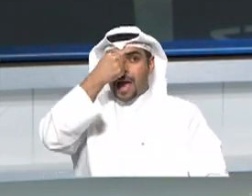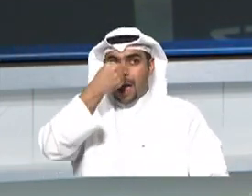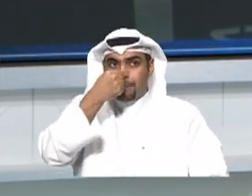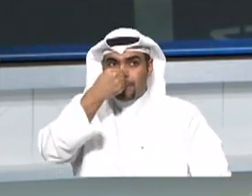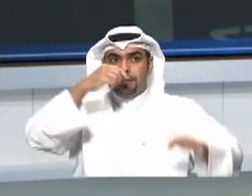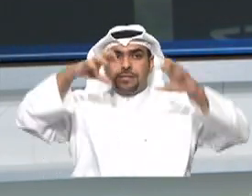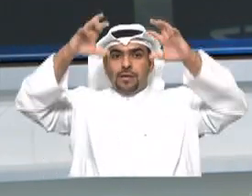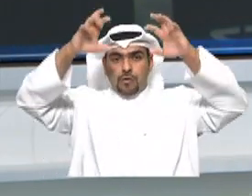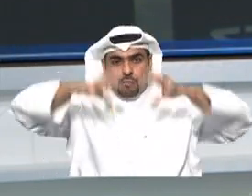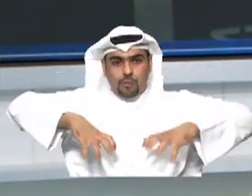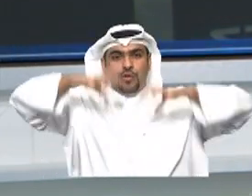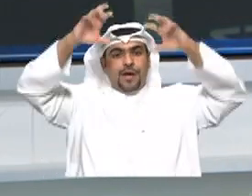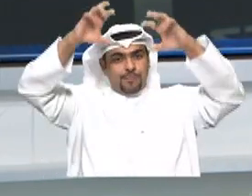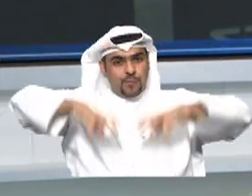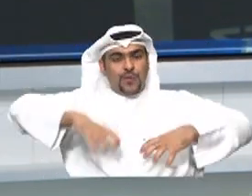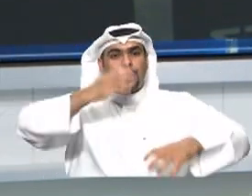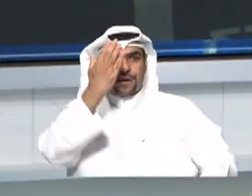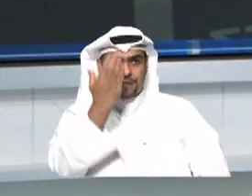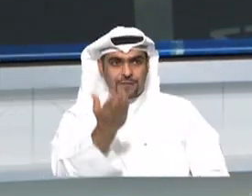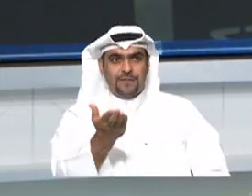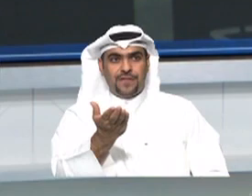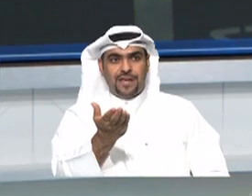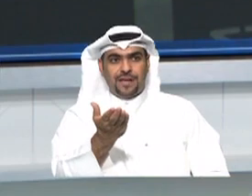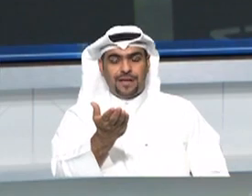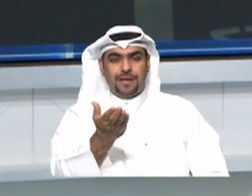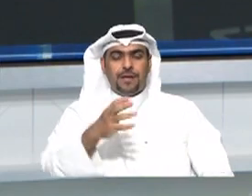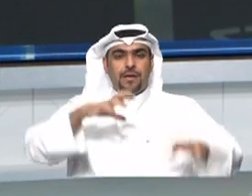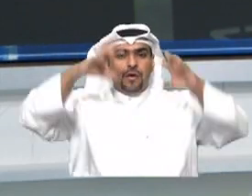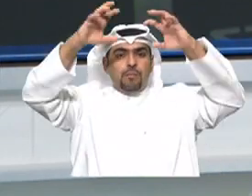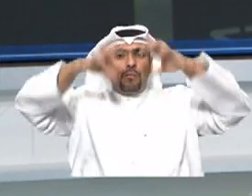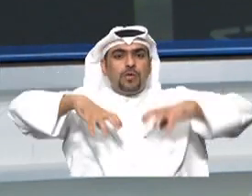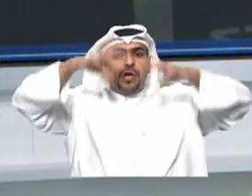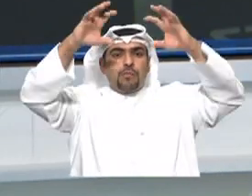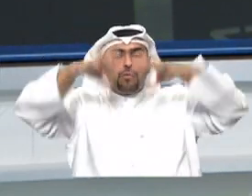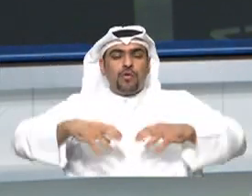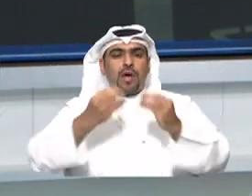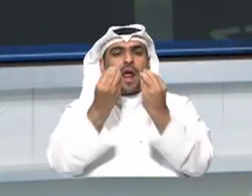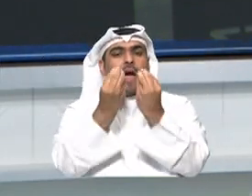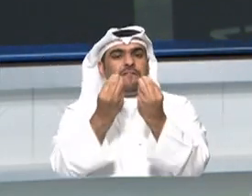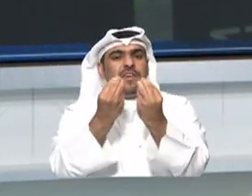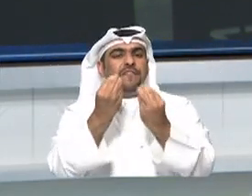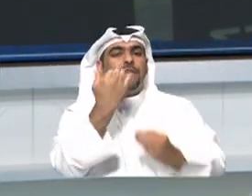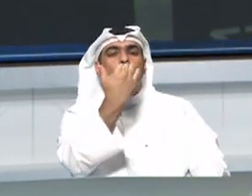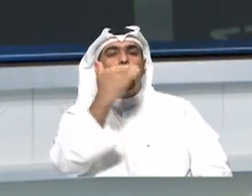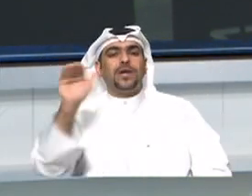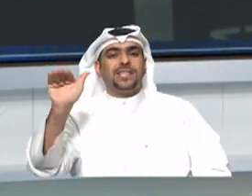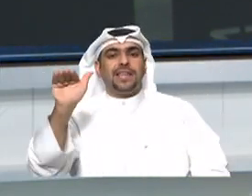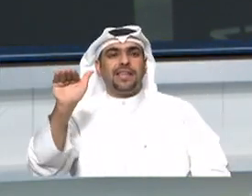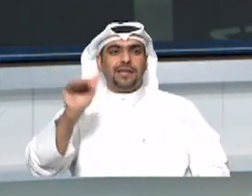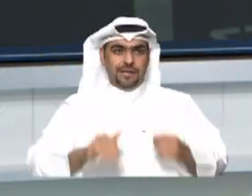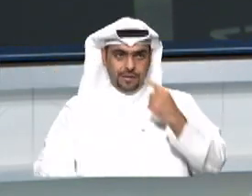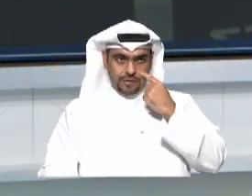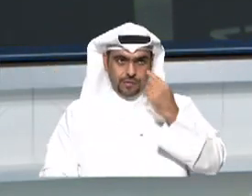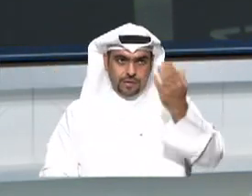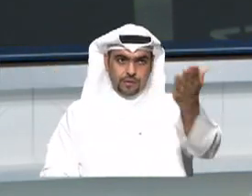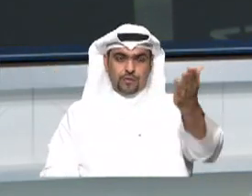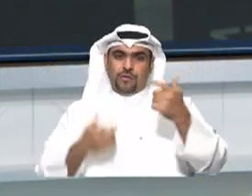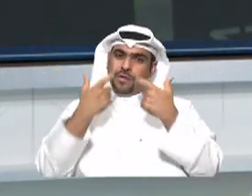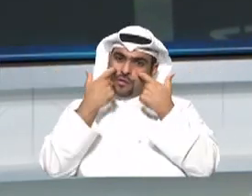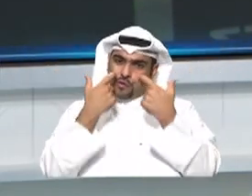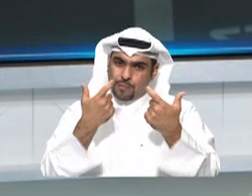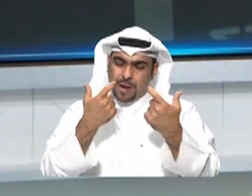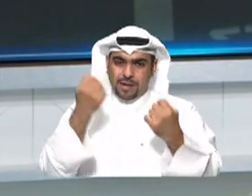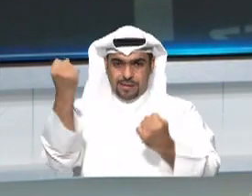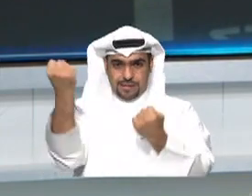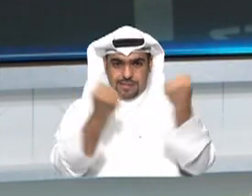رعدية أحيانا شدتها ما بين الخفيفة إلى المتوسطة، قد تكون غزيرة أحيانا على بعض المناطق. لذا نوه مرتادي الطرق السريعة